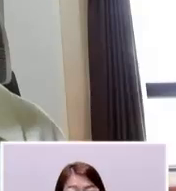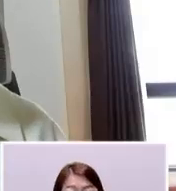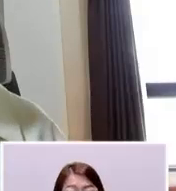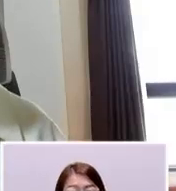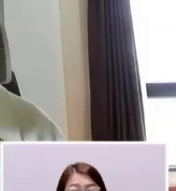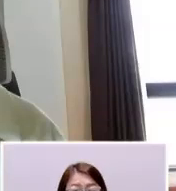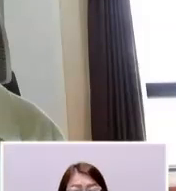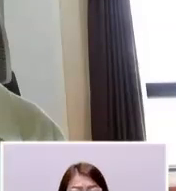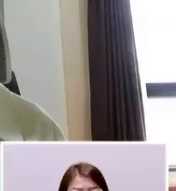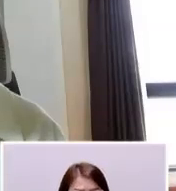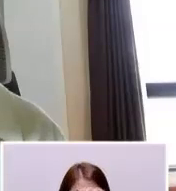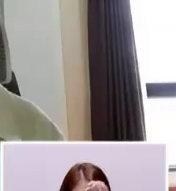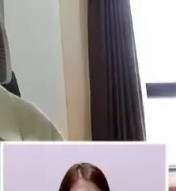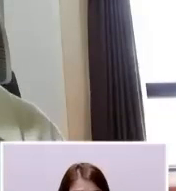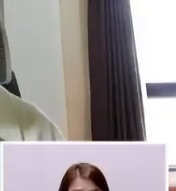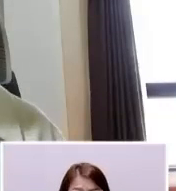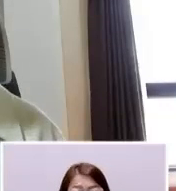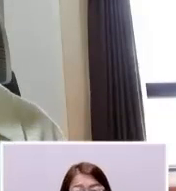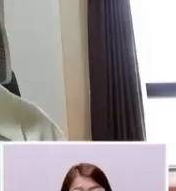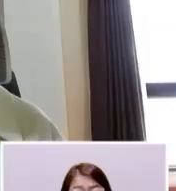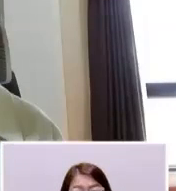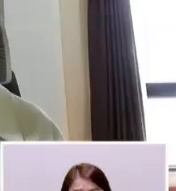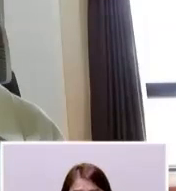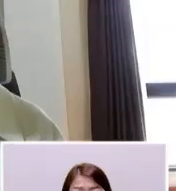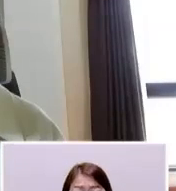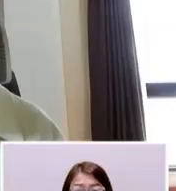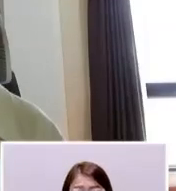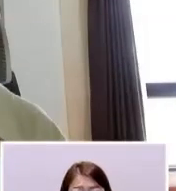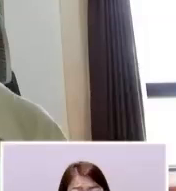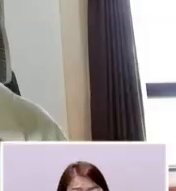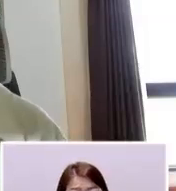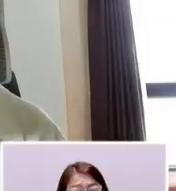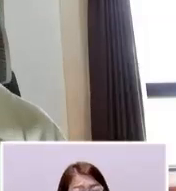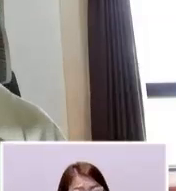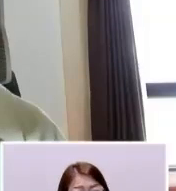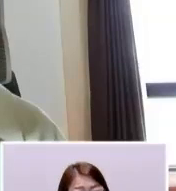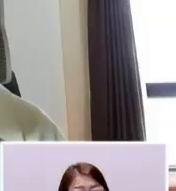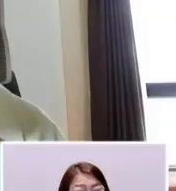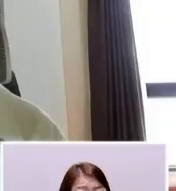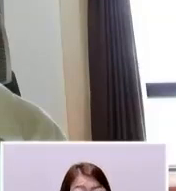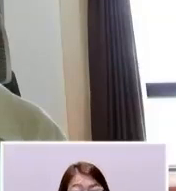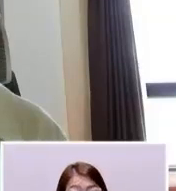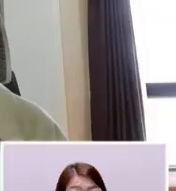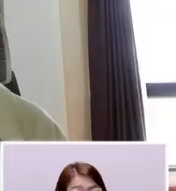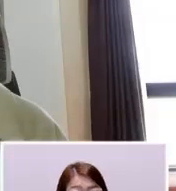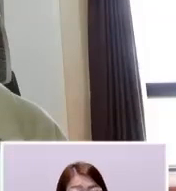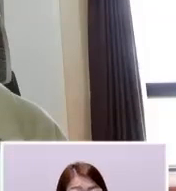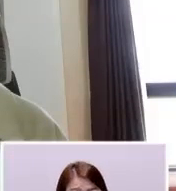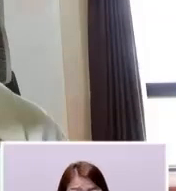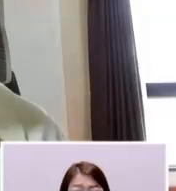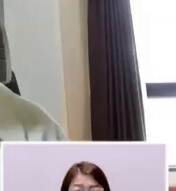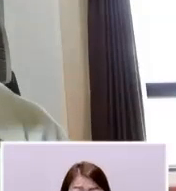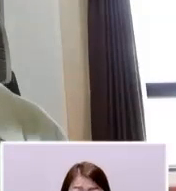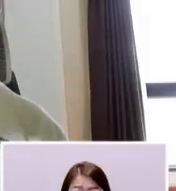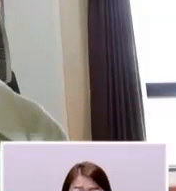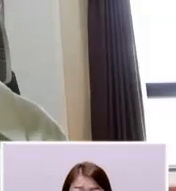ราะว่าก่อนหน้านี้จีนก็เตือนแล้วว่าอย่าเล่นกับไฟพร้อมย้ำว่าไต้หวันไม่ใช่ของสหรัฐแต่ว่าไต้หวันเป็นของจีนค่ะ